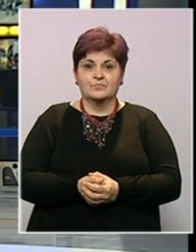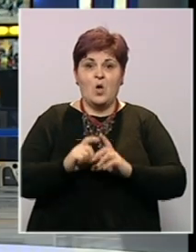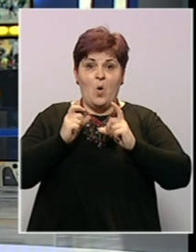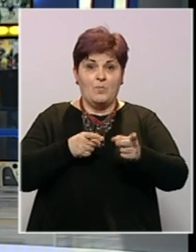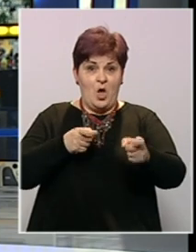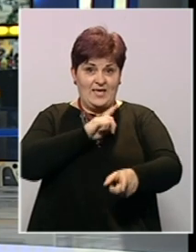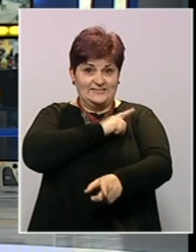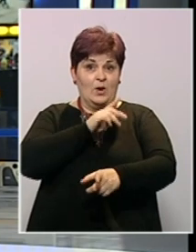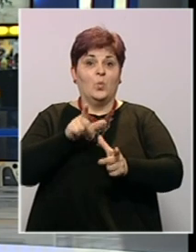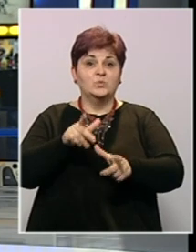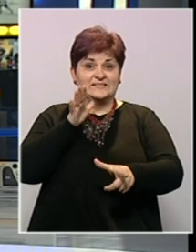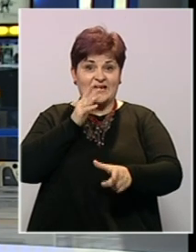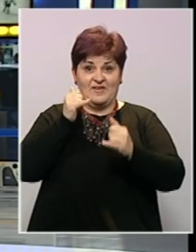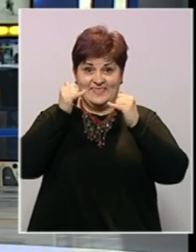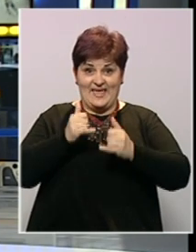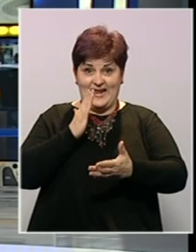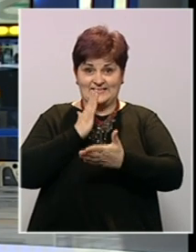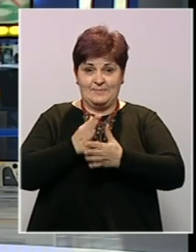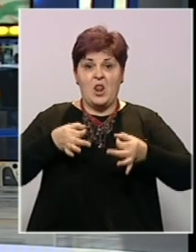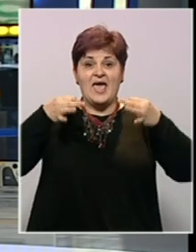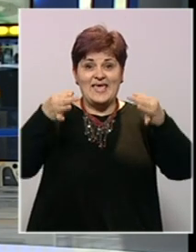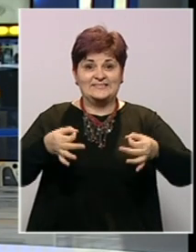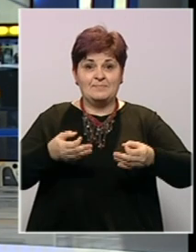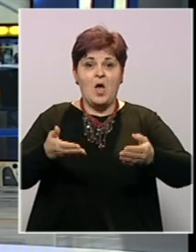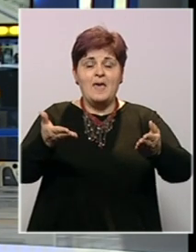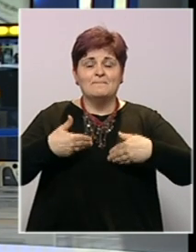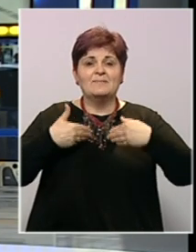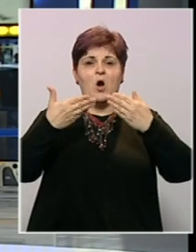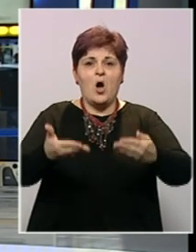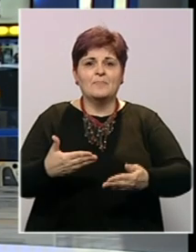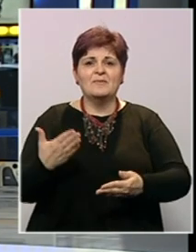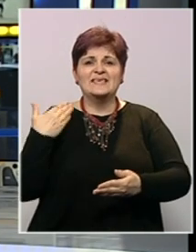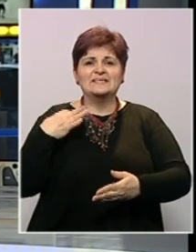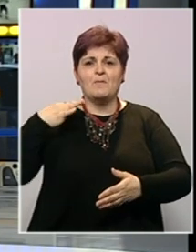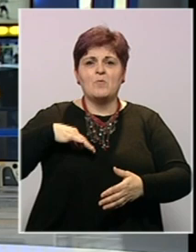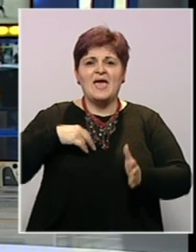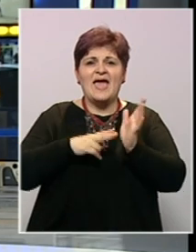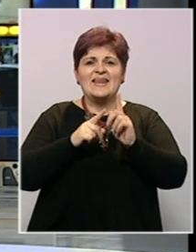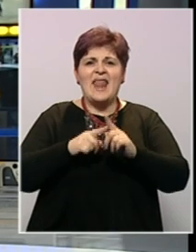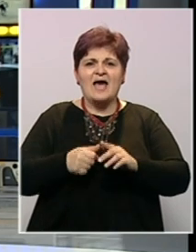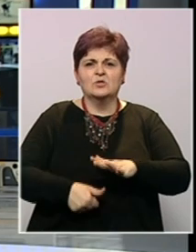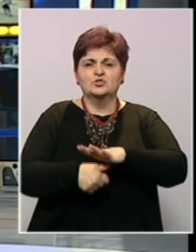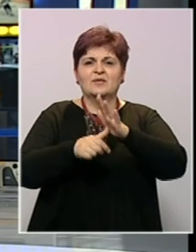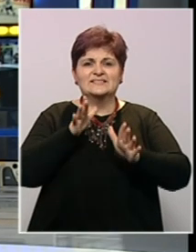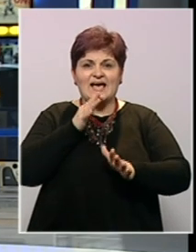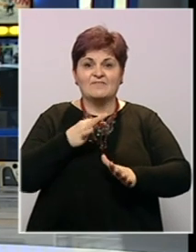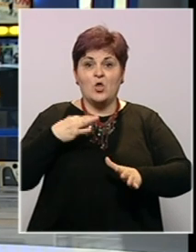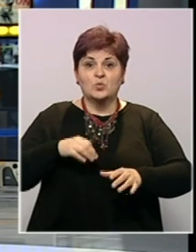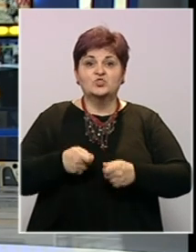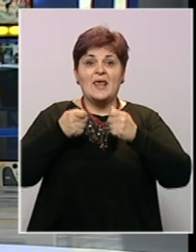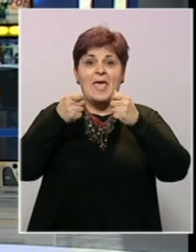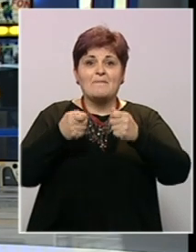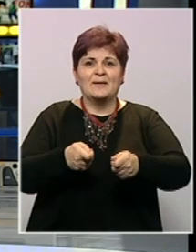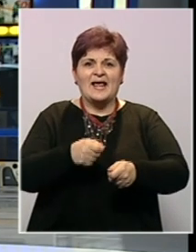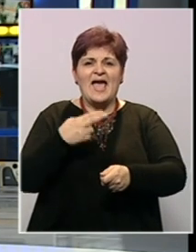U Domu oružanih snaga u Sarajevu danas je upriličena ceremonija primopredaje zapovjedne dužnosti NATO stožera Sarajevo. Dužnost je predao